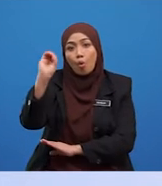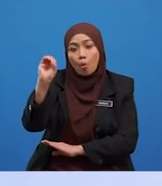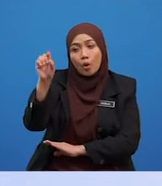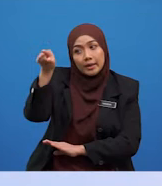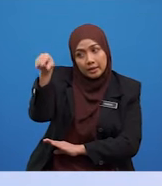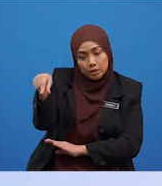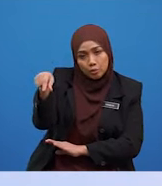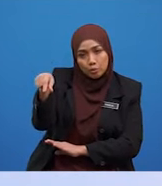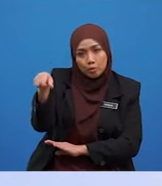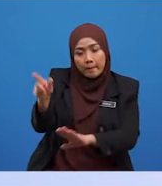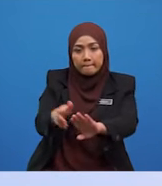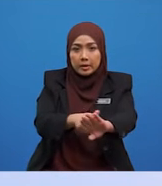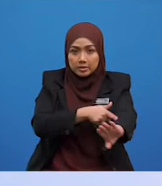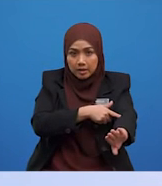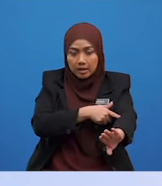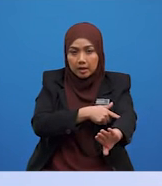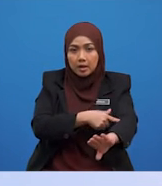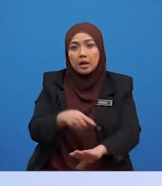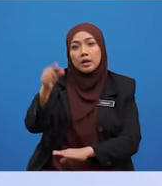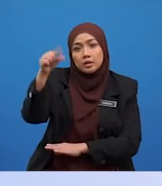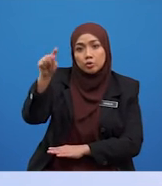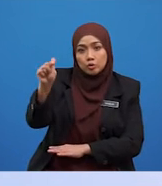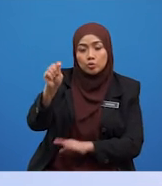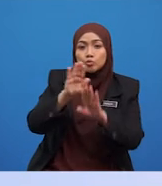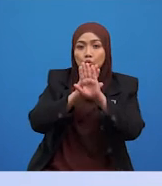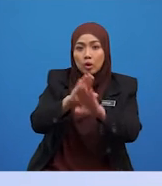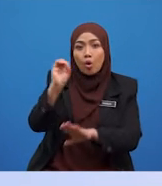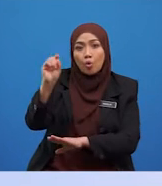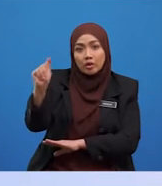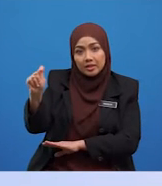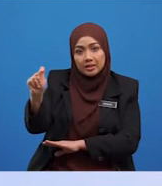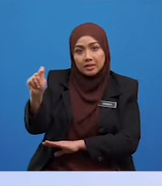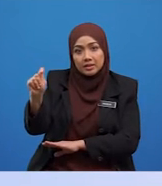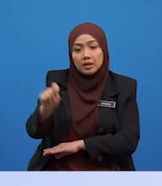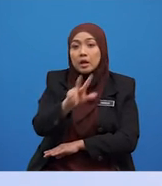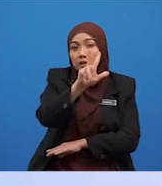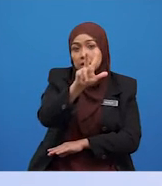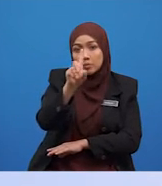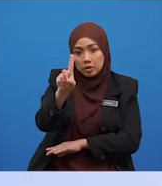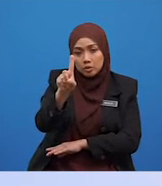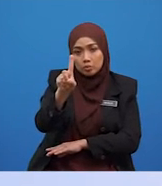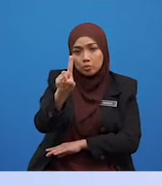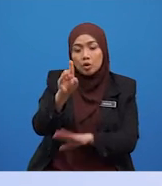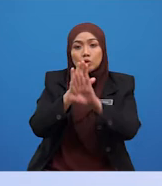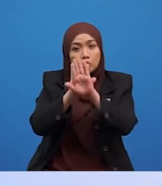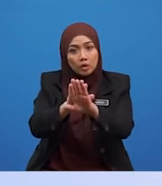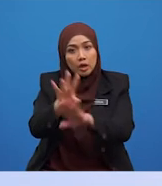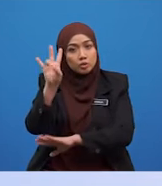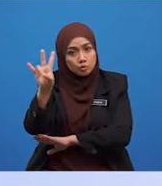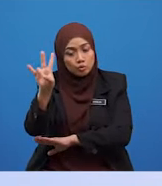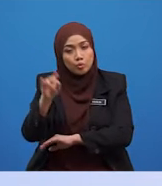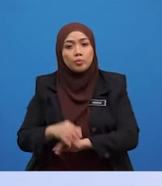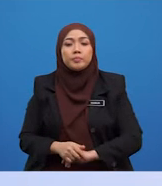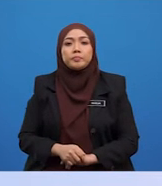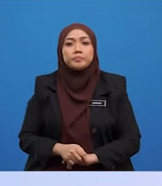OQ, panjang QT tolak OT iaitu 31 tolak